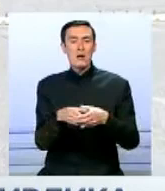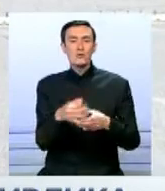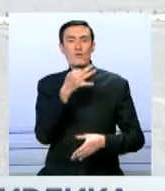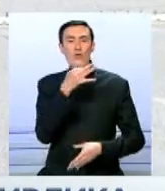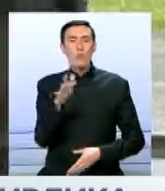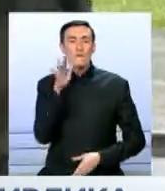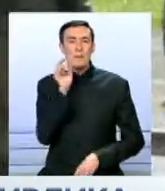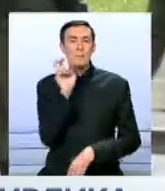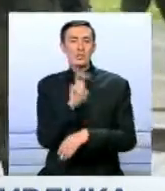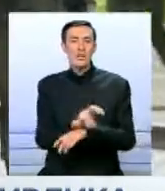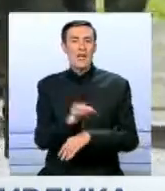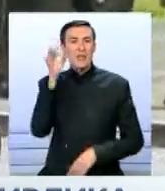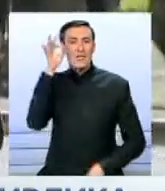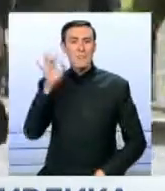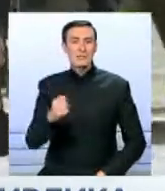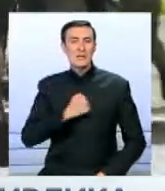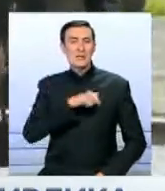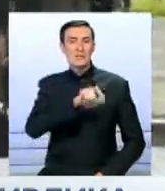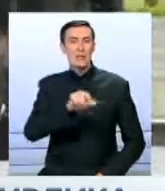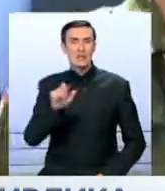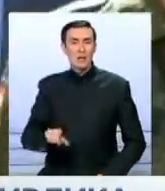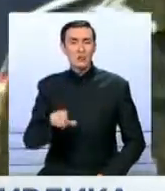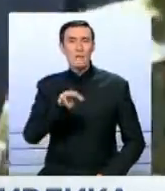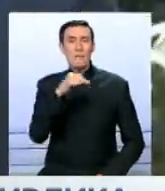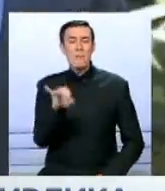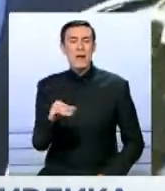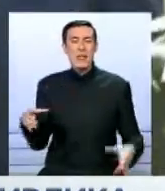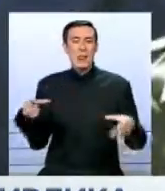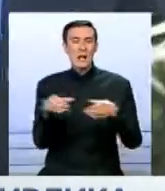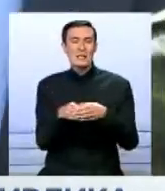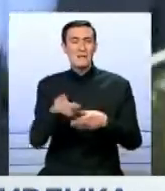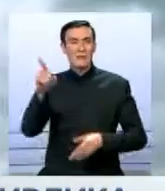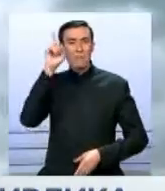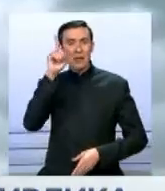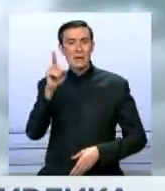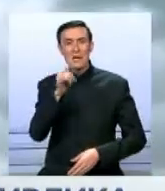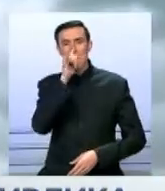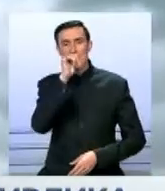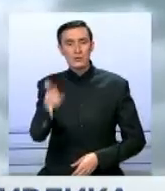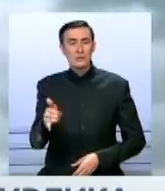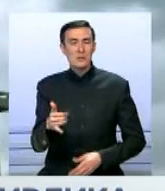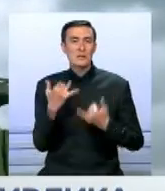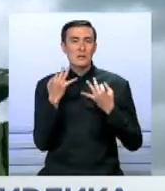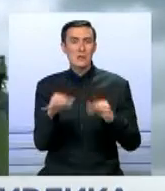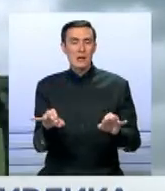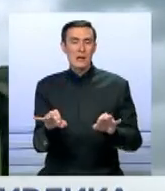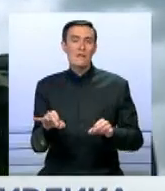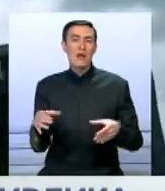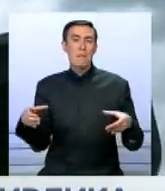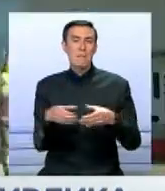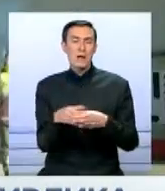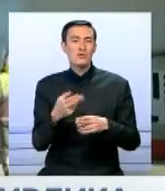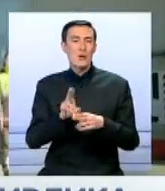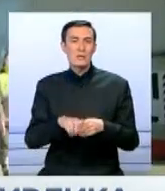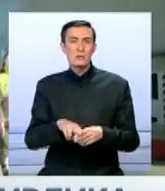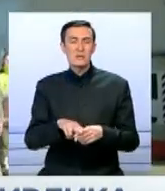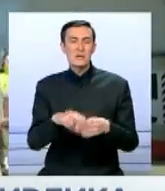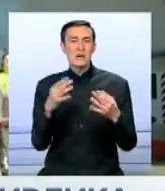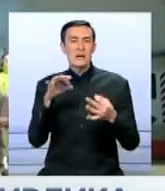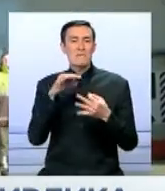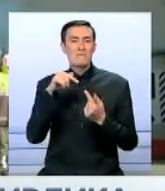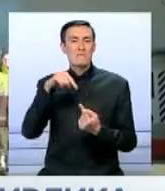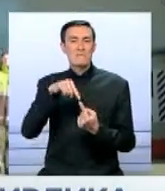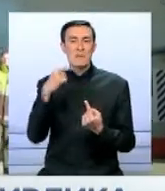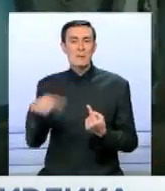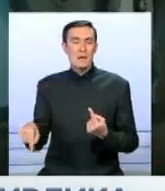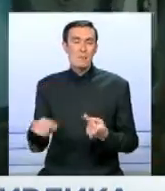время посещать немецких солдат. Однако в мае делегации из Германии не дали посетить авиабазу. Немцы посчитали это неприемлемым. Сейчас